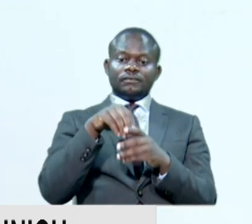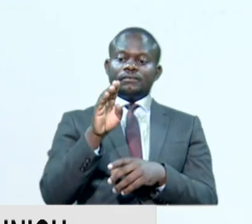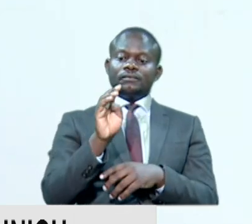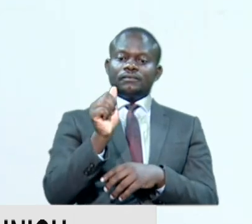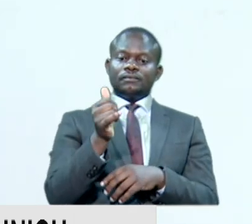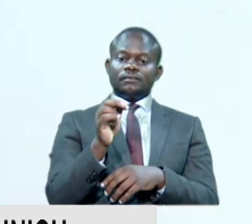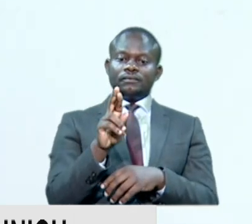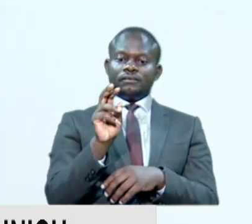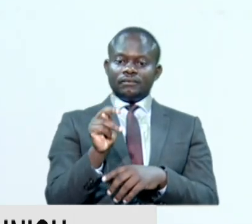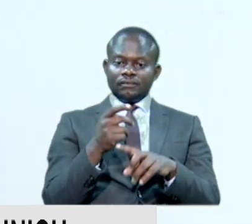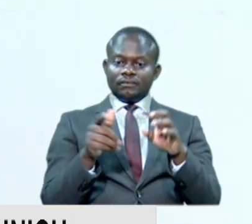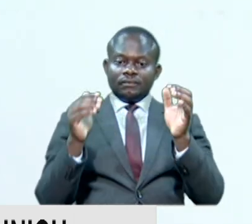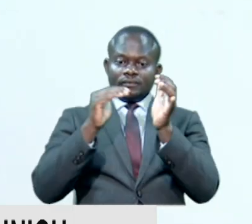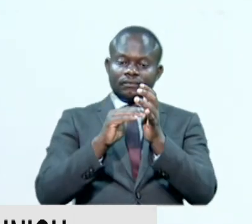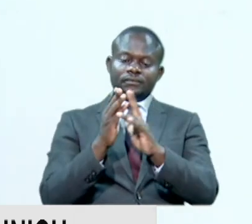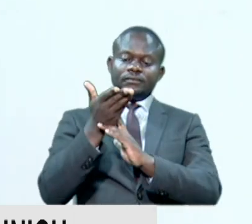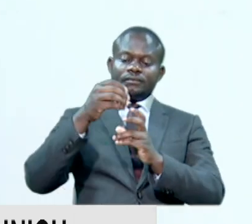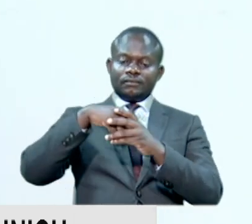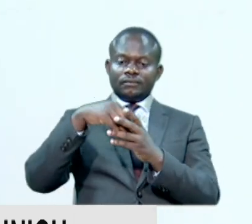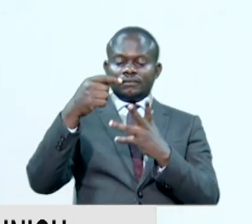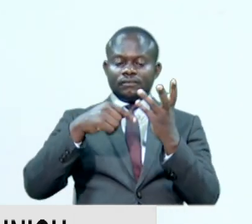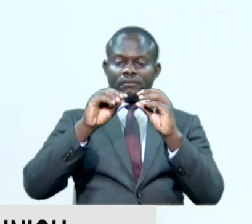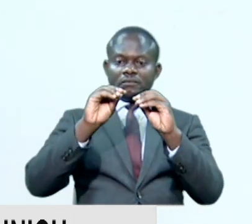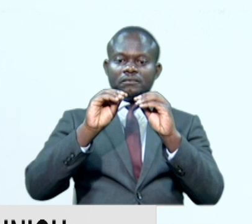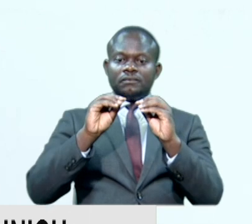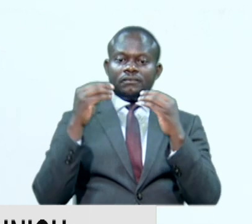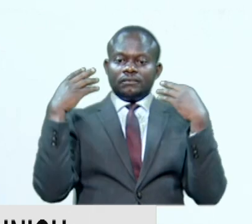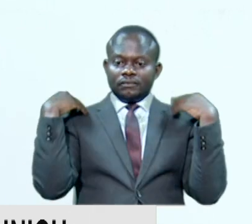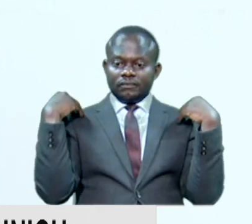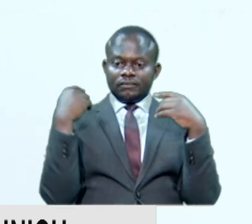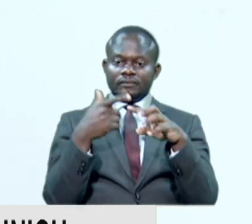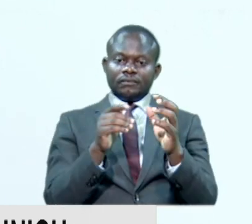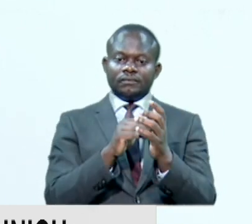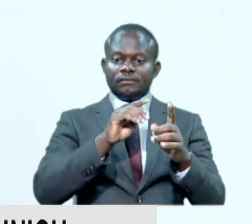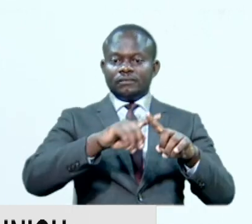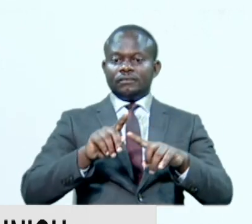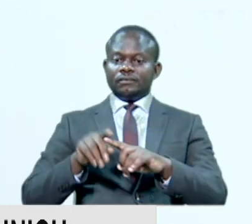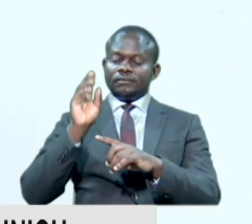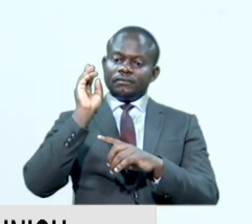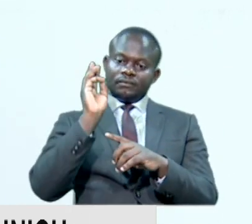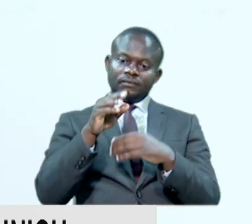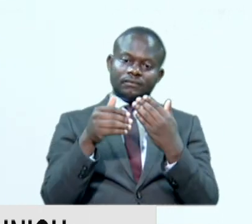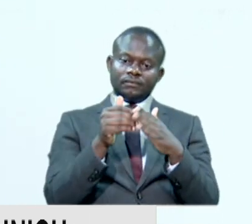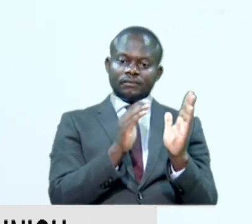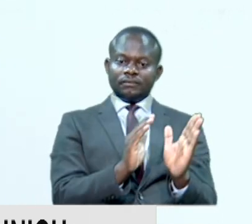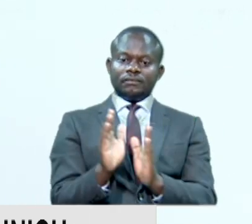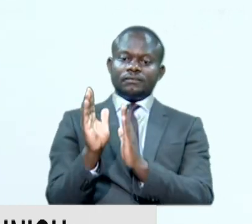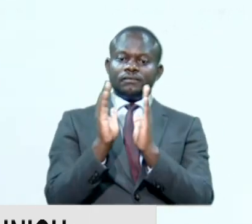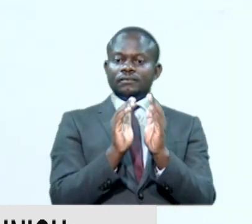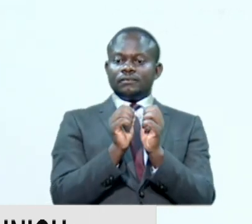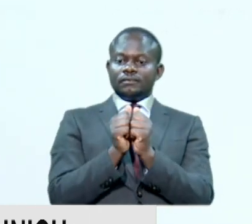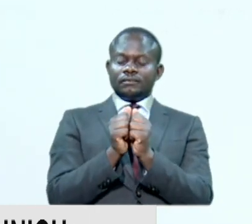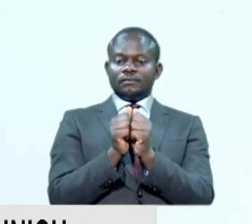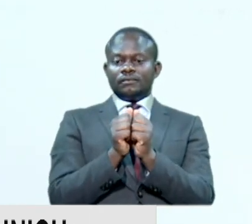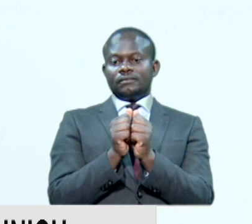nari mbivuze ariko noneho binyuze mu masomo imyitozo bitandukanye bizaba bitegurwa